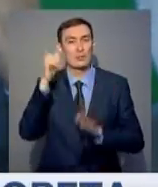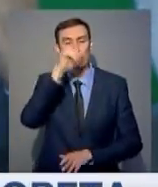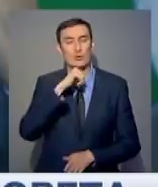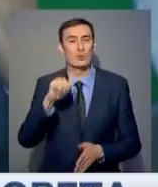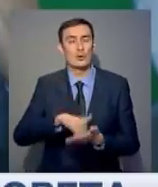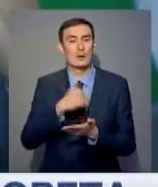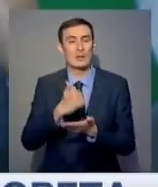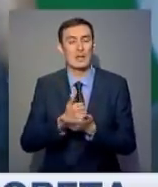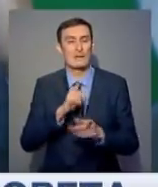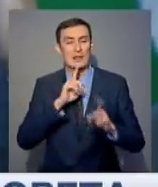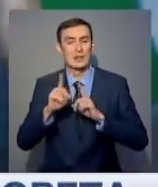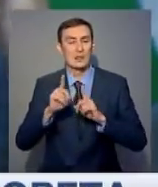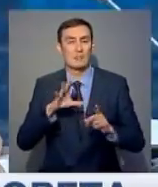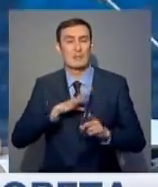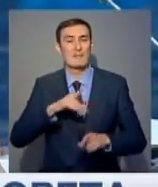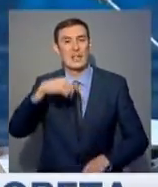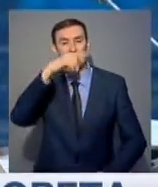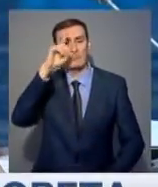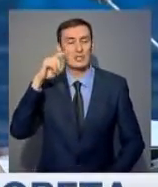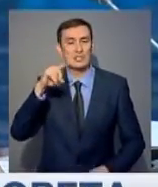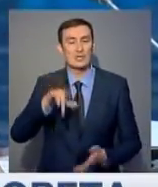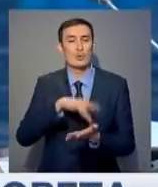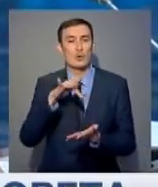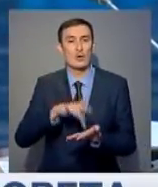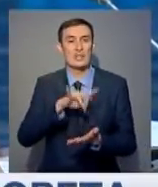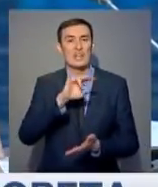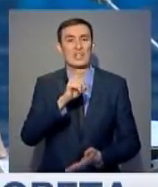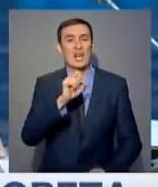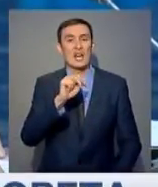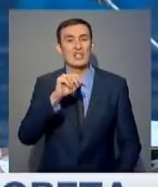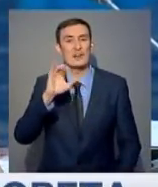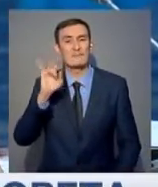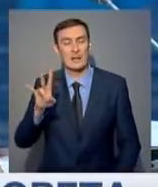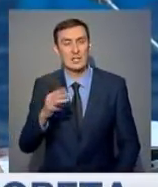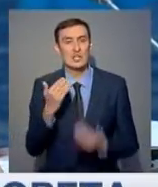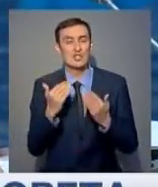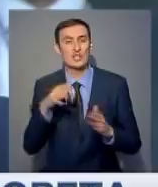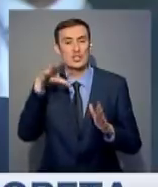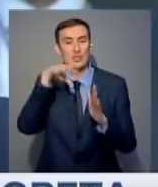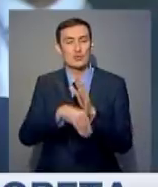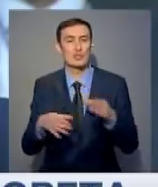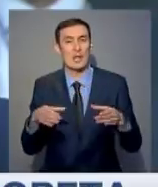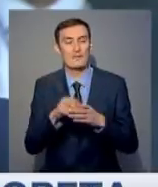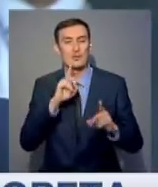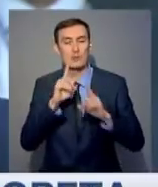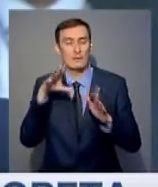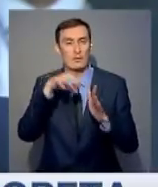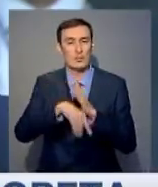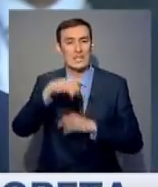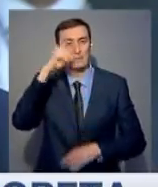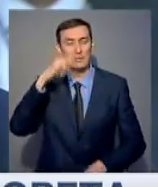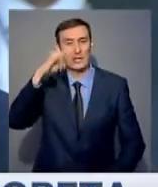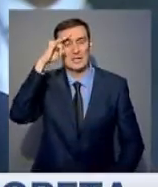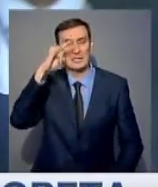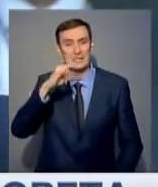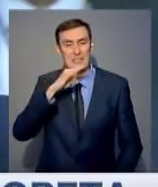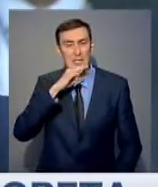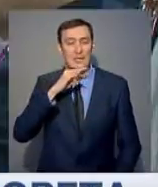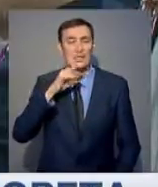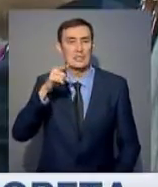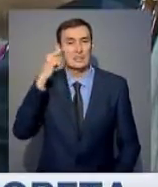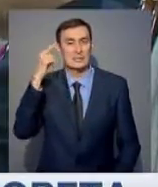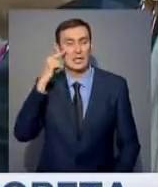глав тюркоязычных государств в азербайджанском нахчыване сейчас в состав совета входят казахстан азербайджан кыргызстан и турция